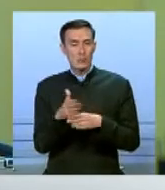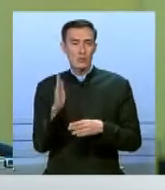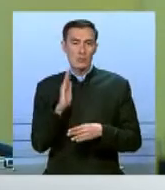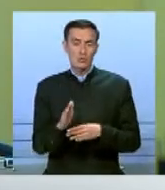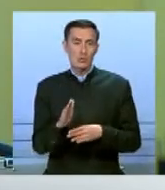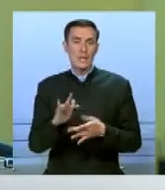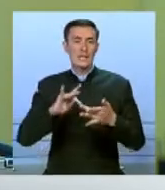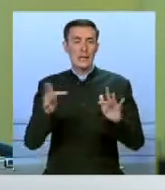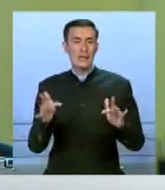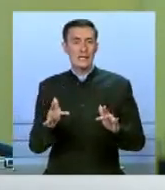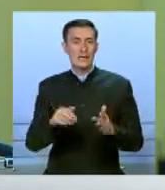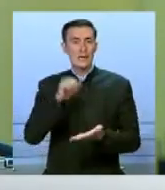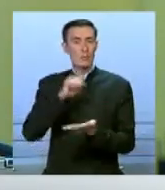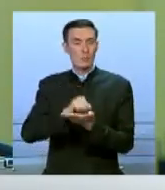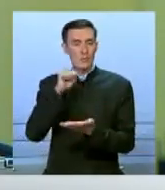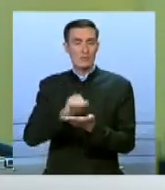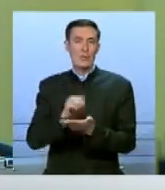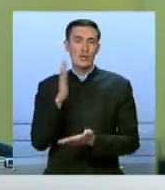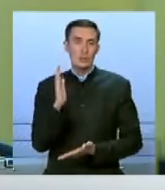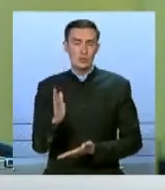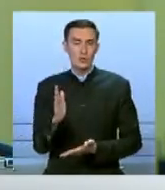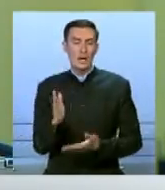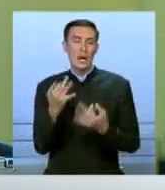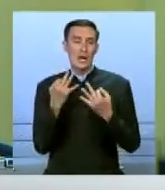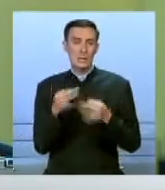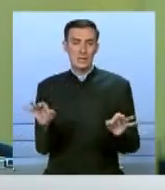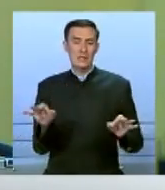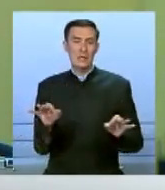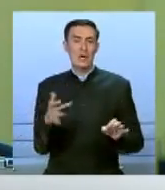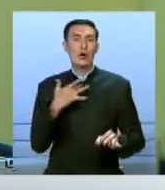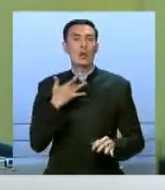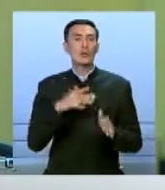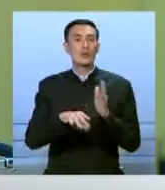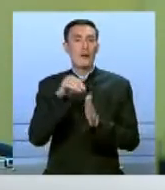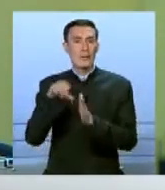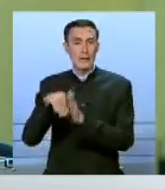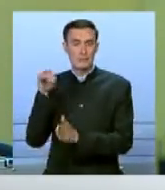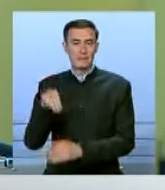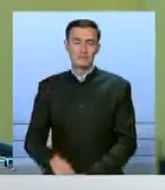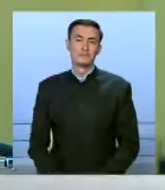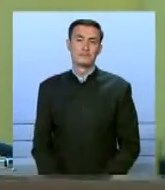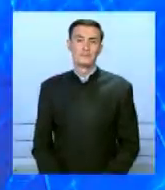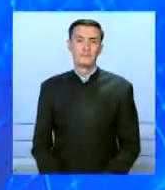на портале, и после чего будет открыто голосование.